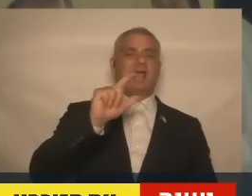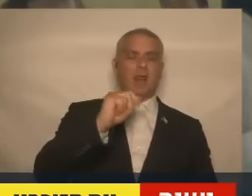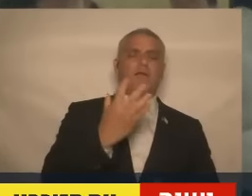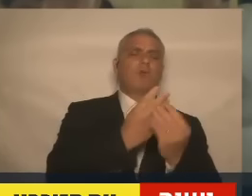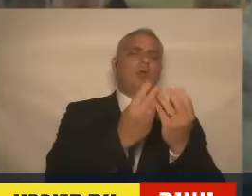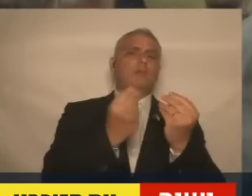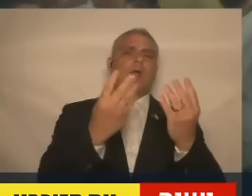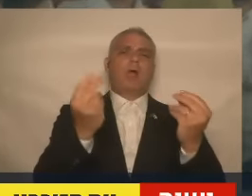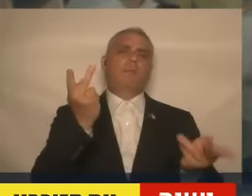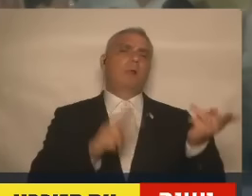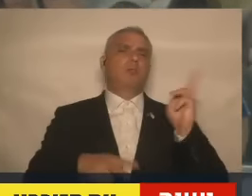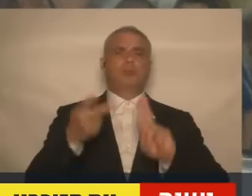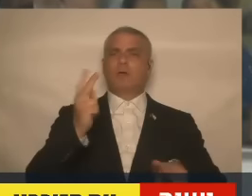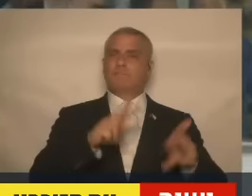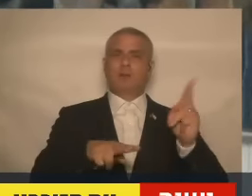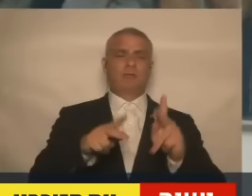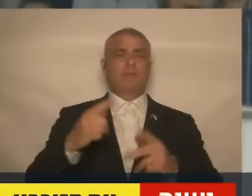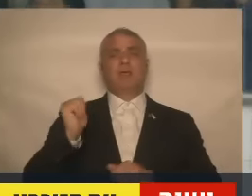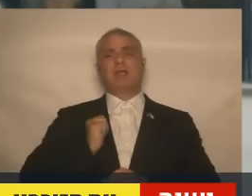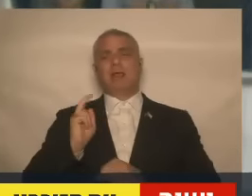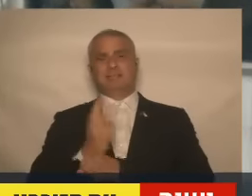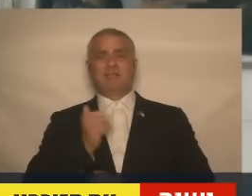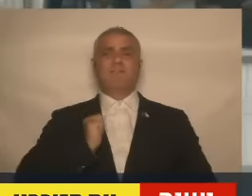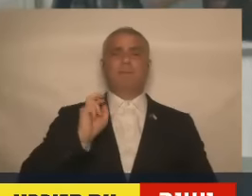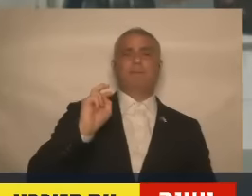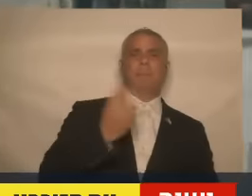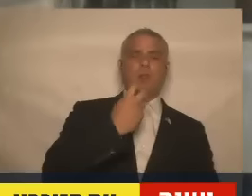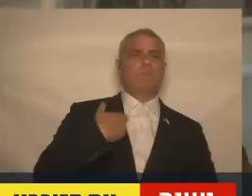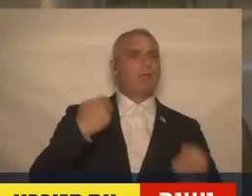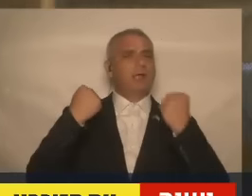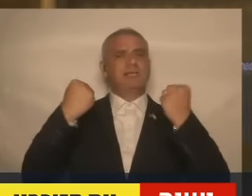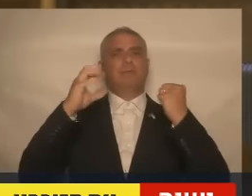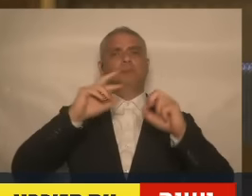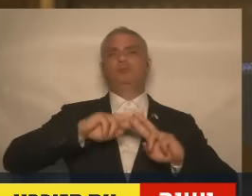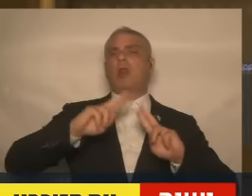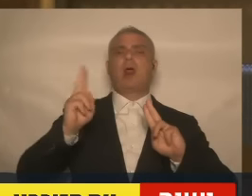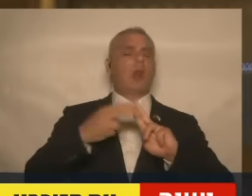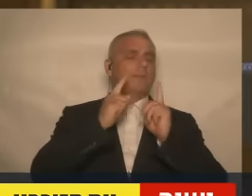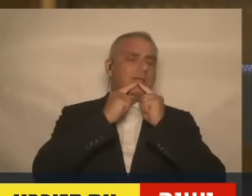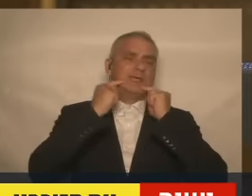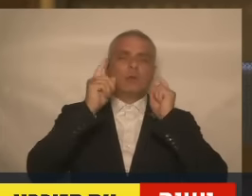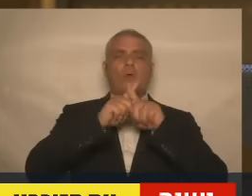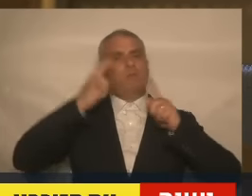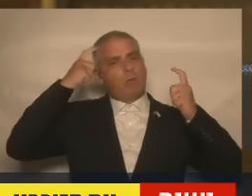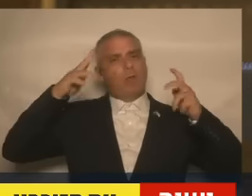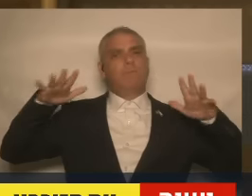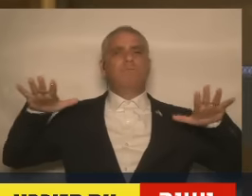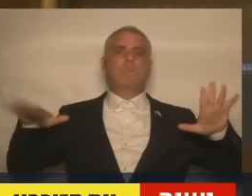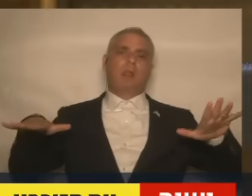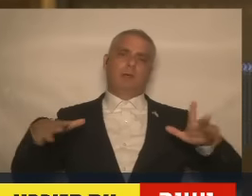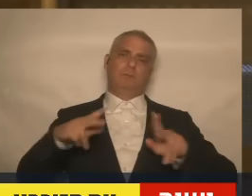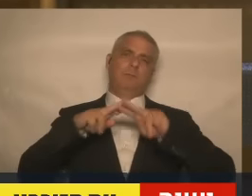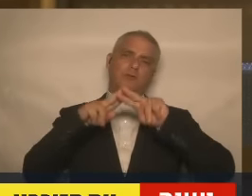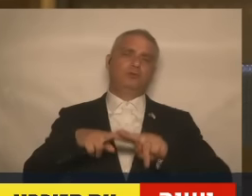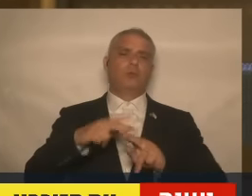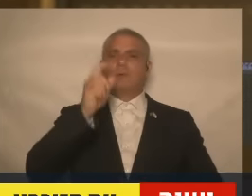כל כך הרבה נופלים בסדיר ובמילואים, גיבורים של העולם עם חיוך של מלאכים, הותירו